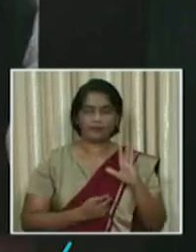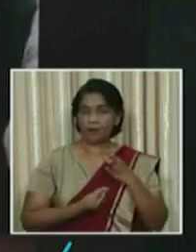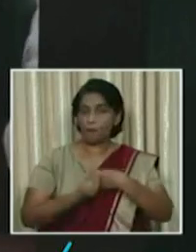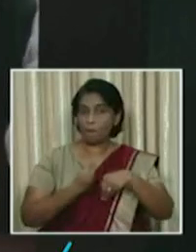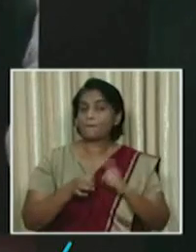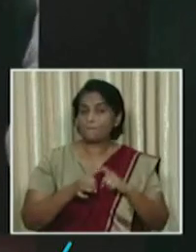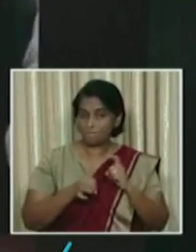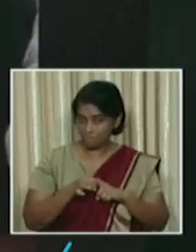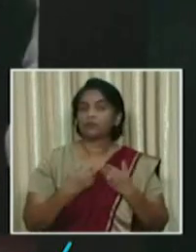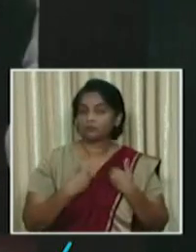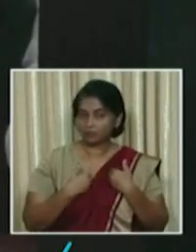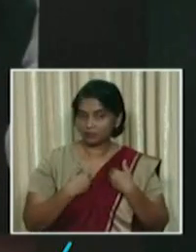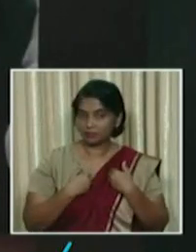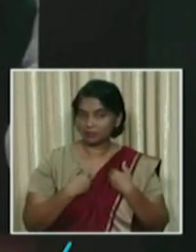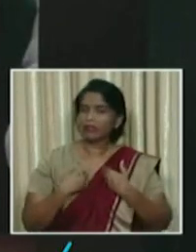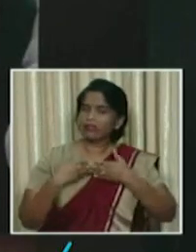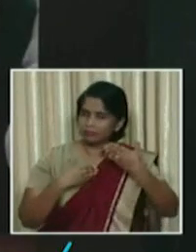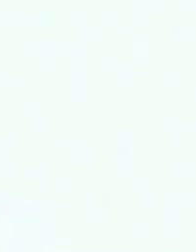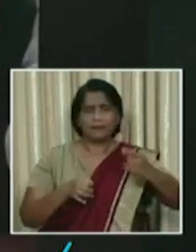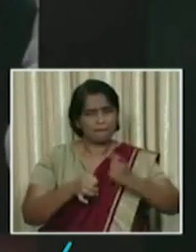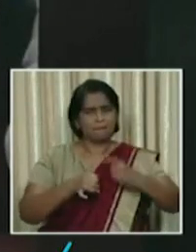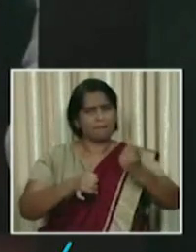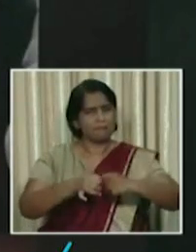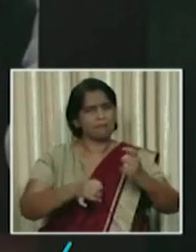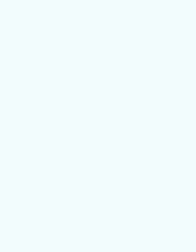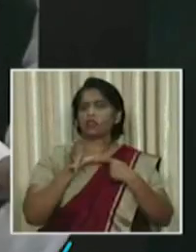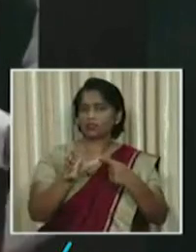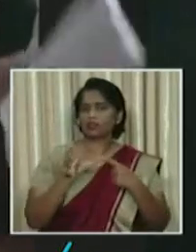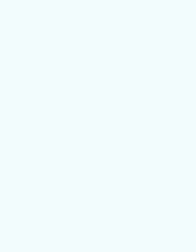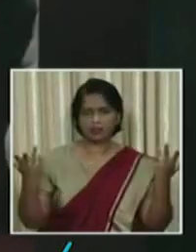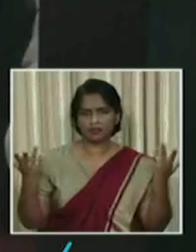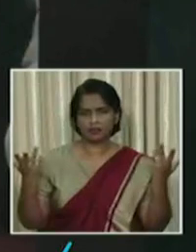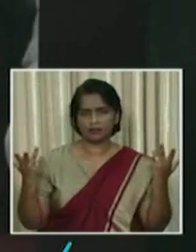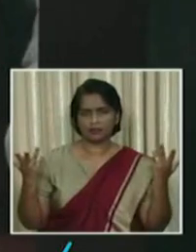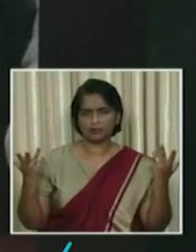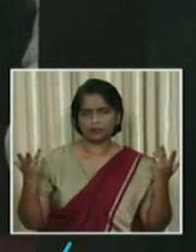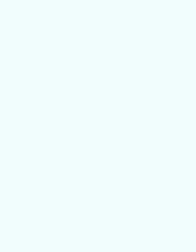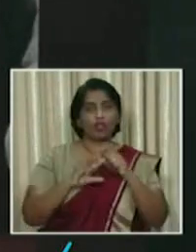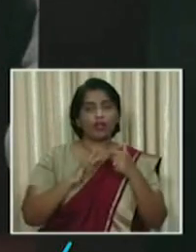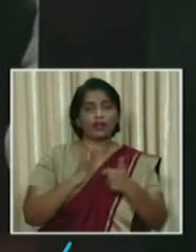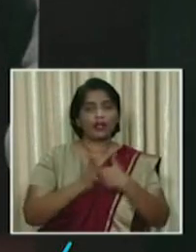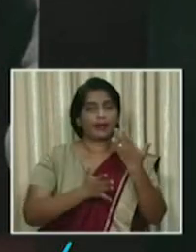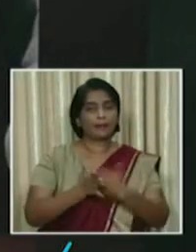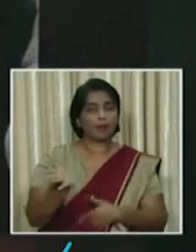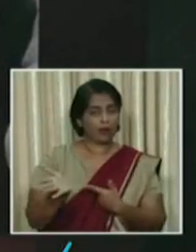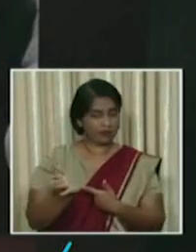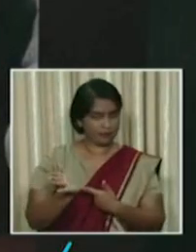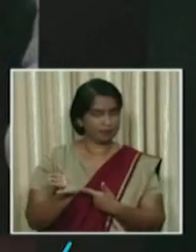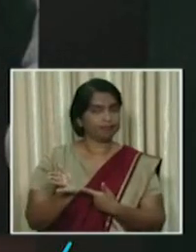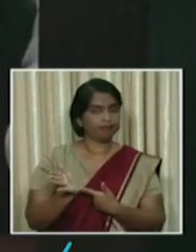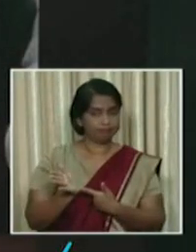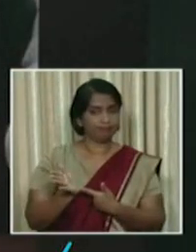ප්‍රශ්නේ පිළිබඳව අපි දිගින් දිගටම ප්‍රශ්න කරා. ඒවට උත්තර නැහැ. මෙන්න මේ ඔඩිට් රිපෝට් එක. ඔඩිට් රිපෝට් එකේ